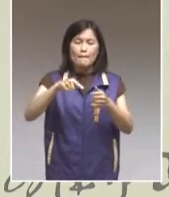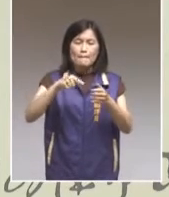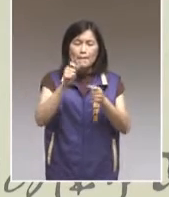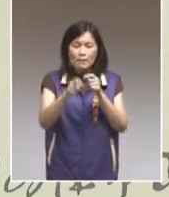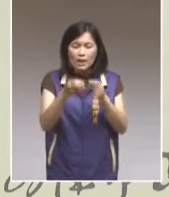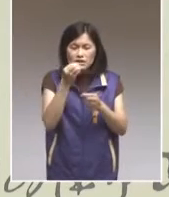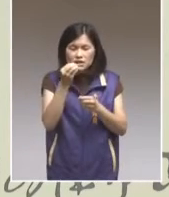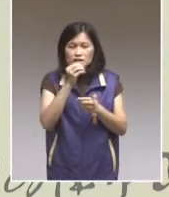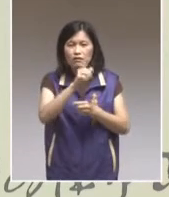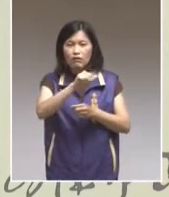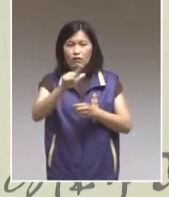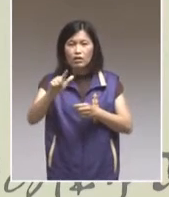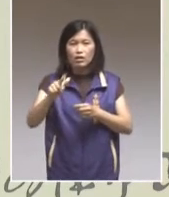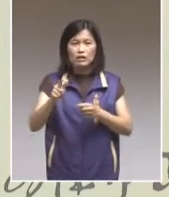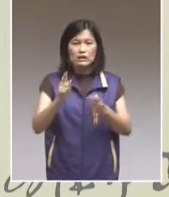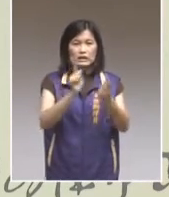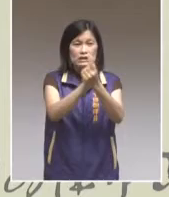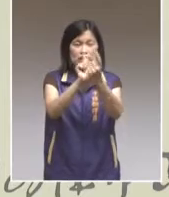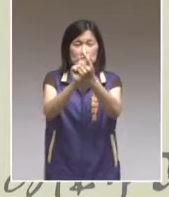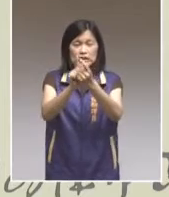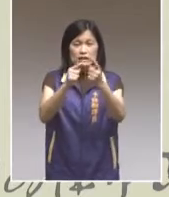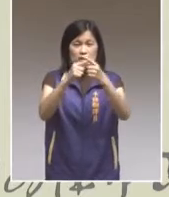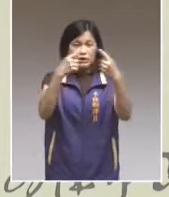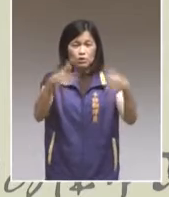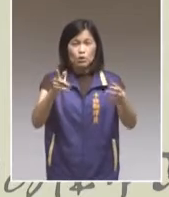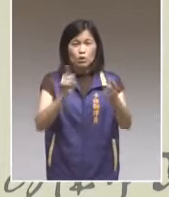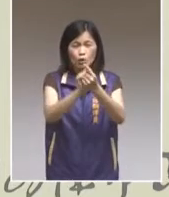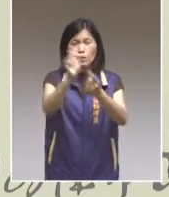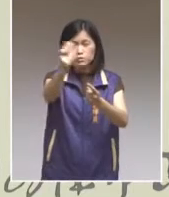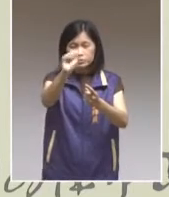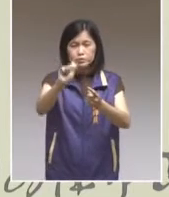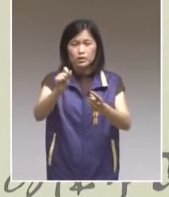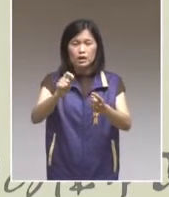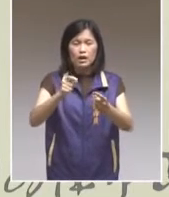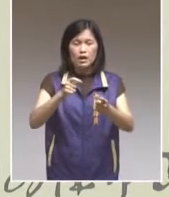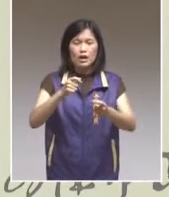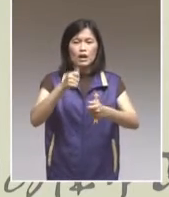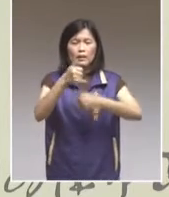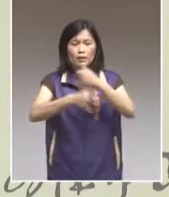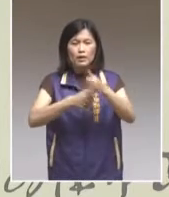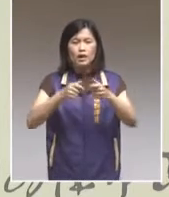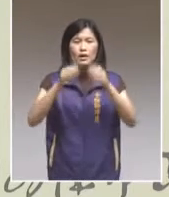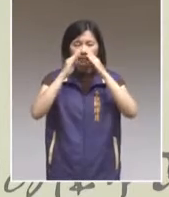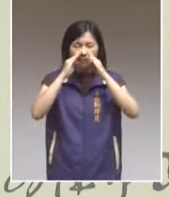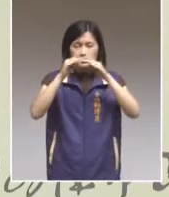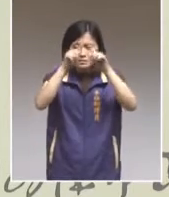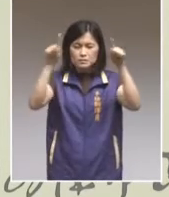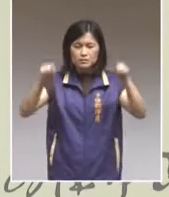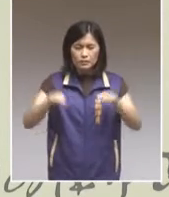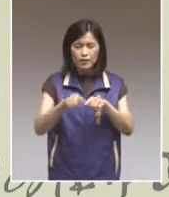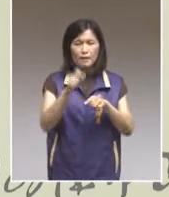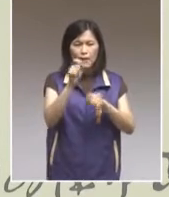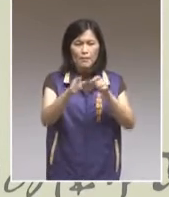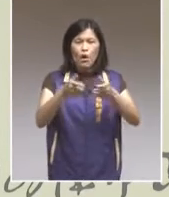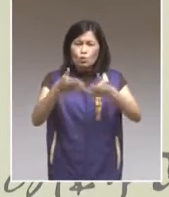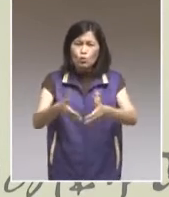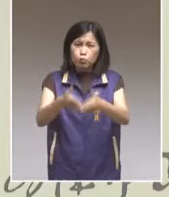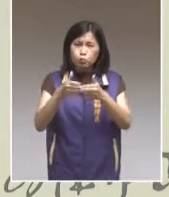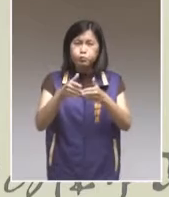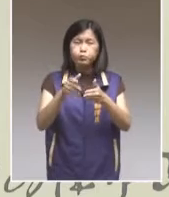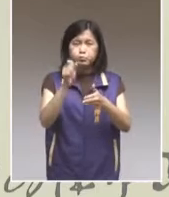要啥，吼，尽量人放遐济个所在，吼，买一寡民生的必需品，买卫生纸啦，还是讲有只足重要，一定爱